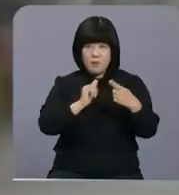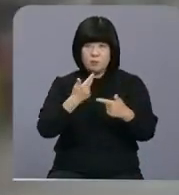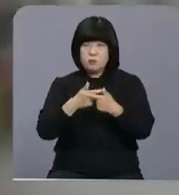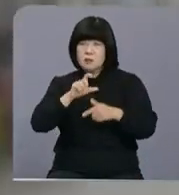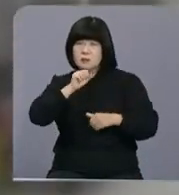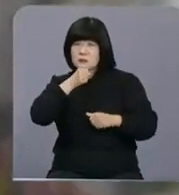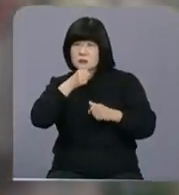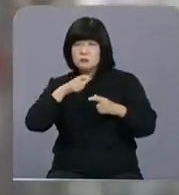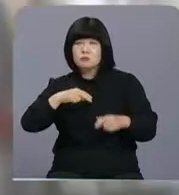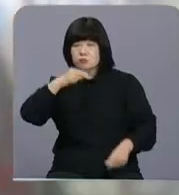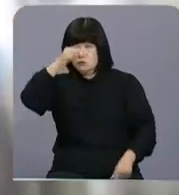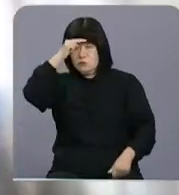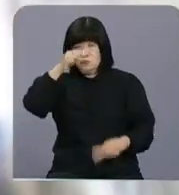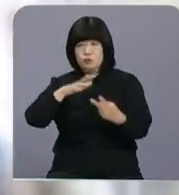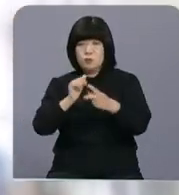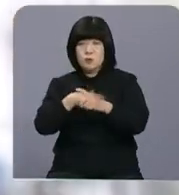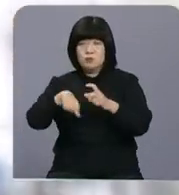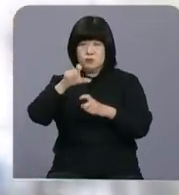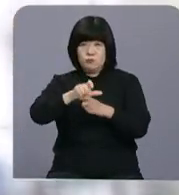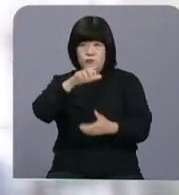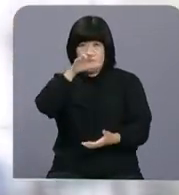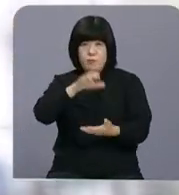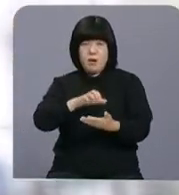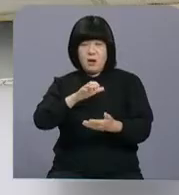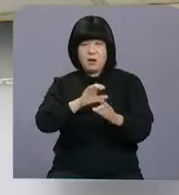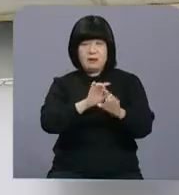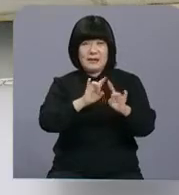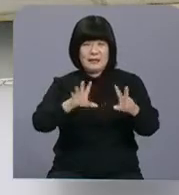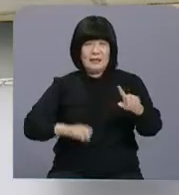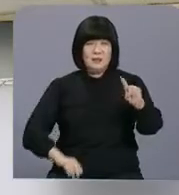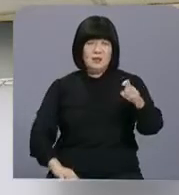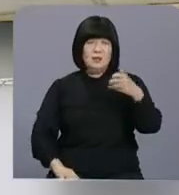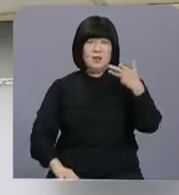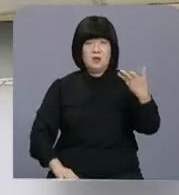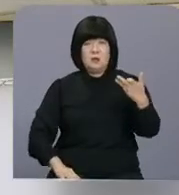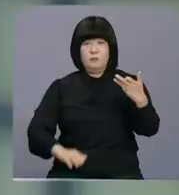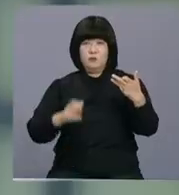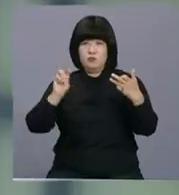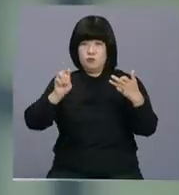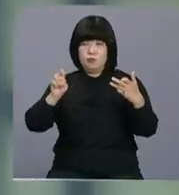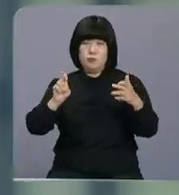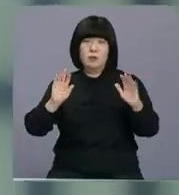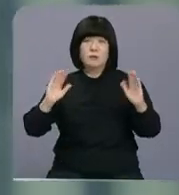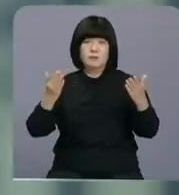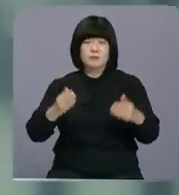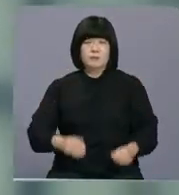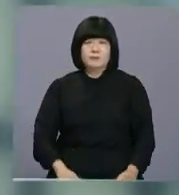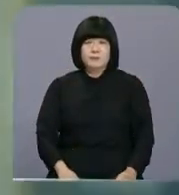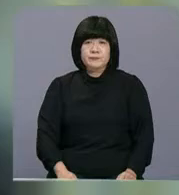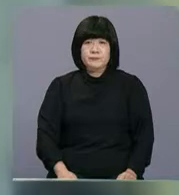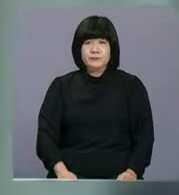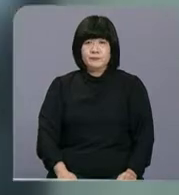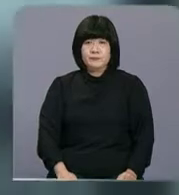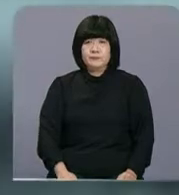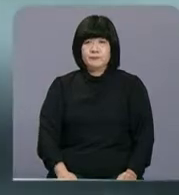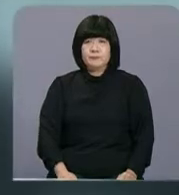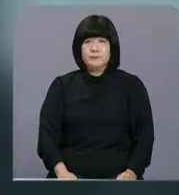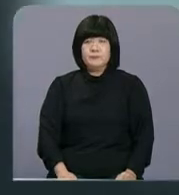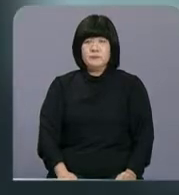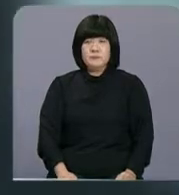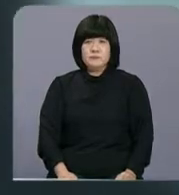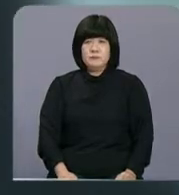추첨에서 2명이 추가 2조 각진 자는 각각 16명 수 명으로 늘었습니다 kbs 뉴스 김영록